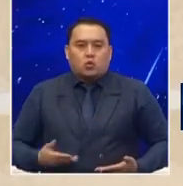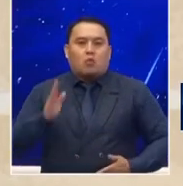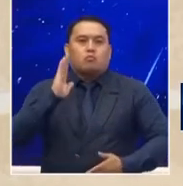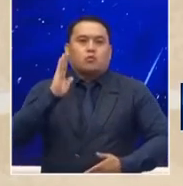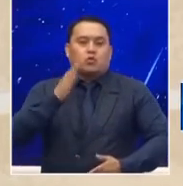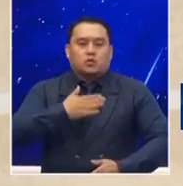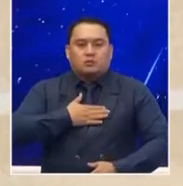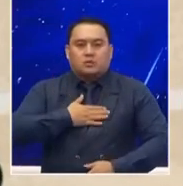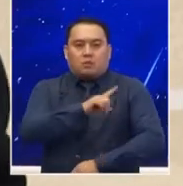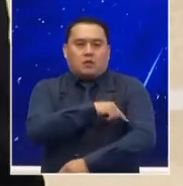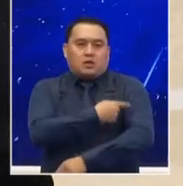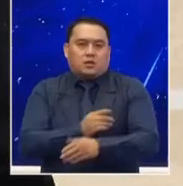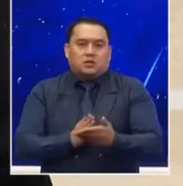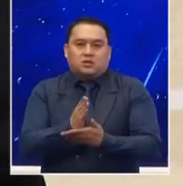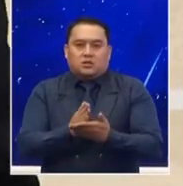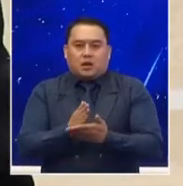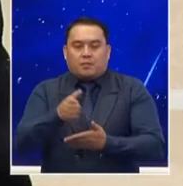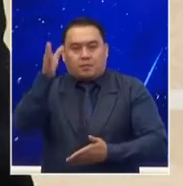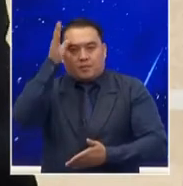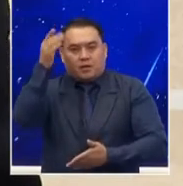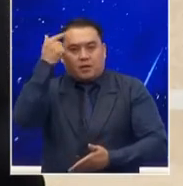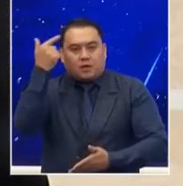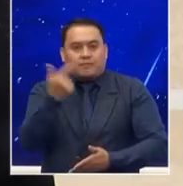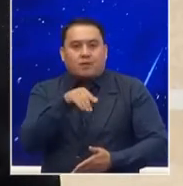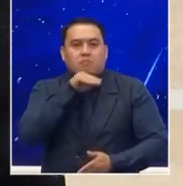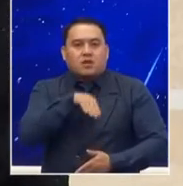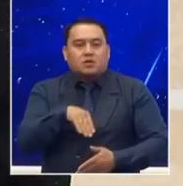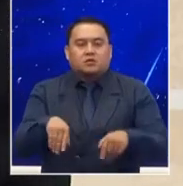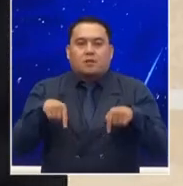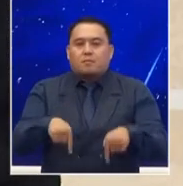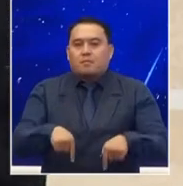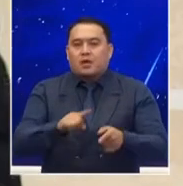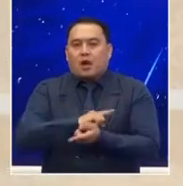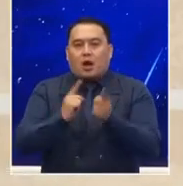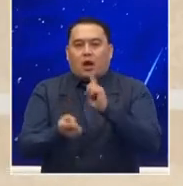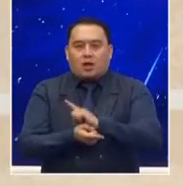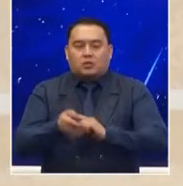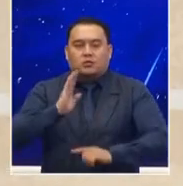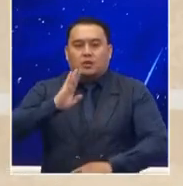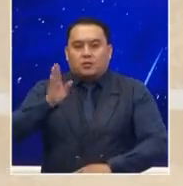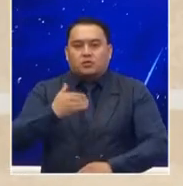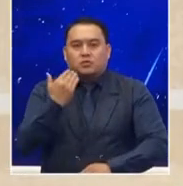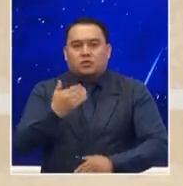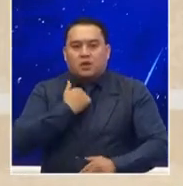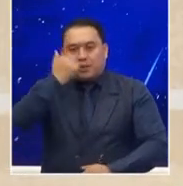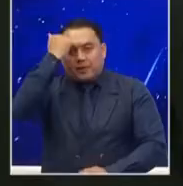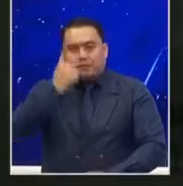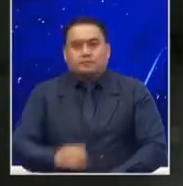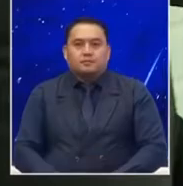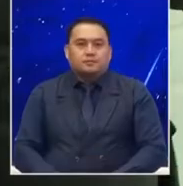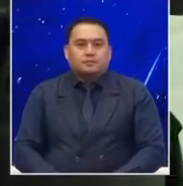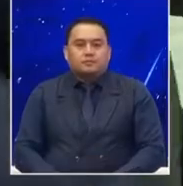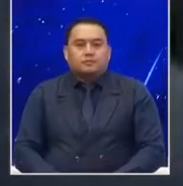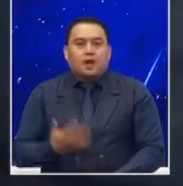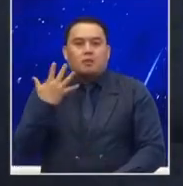болашақ біздің медицина қызметкерлері, білікті мамандар мен профессорлар шығатын білім ордасына айналары сөзсіз. Сіздерге үлкен рахмет.